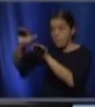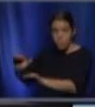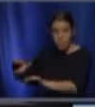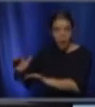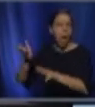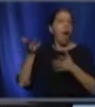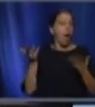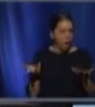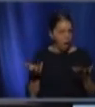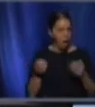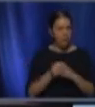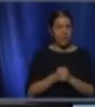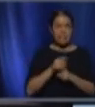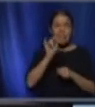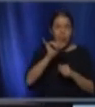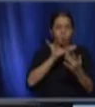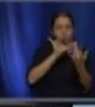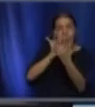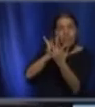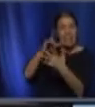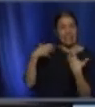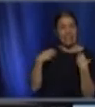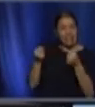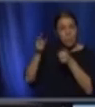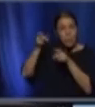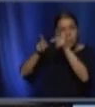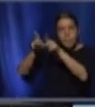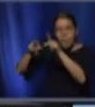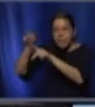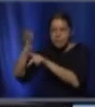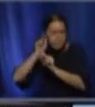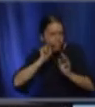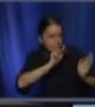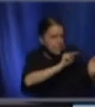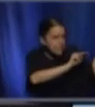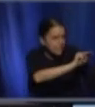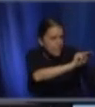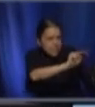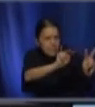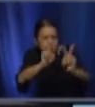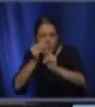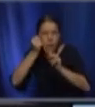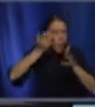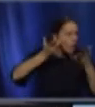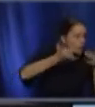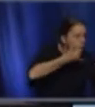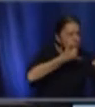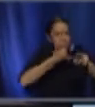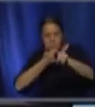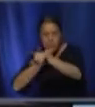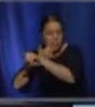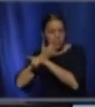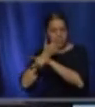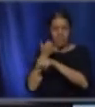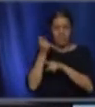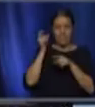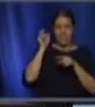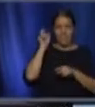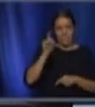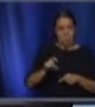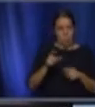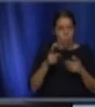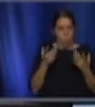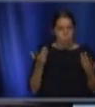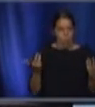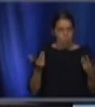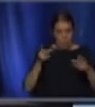publique qu'on est en train de renforcer. Il faut respecter les consignes en amont. Il faut que les communautés collaborent, les milieux de travail,